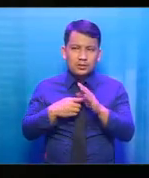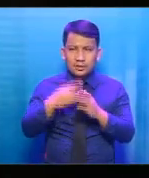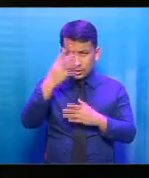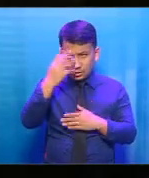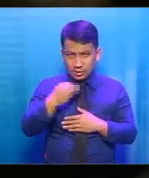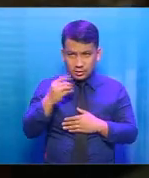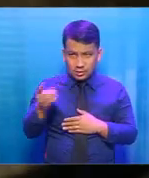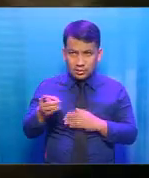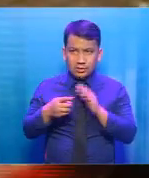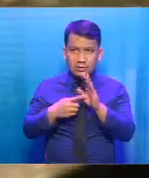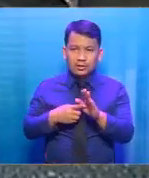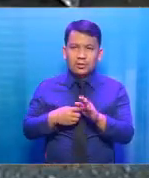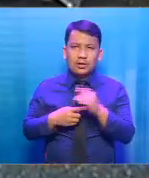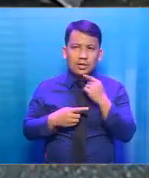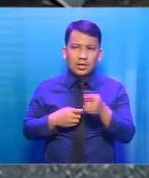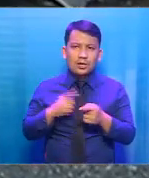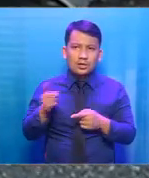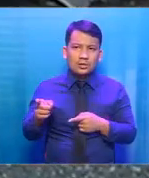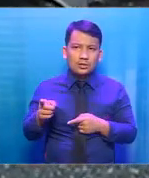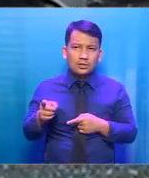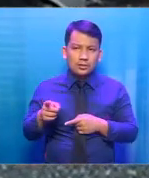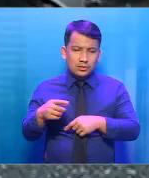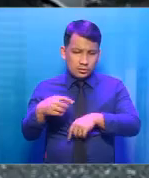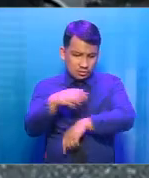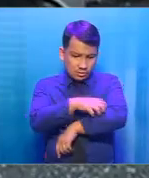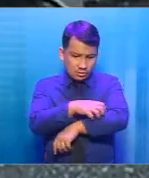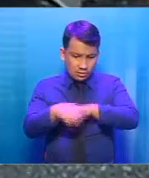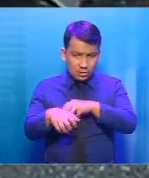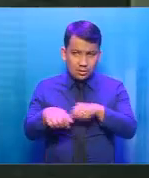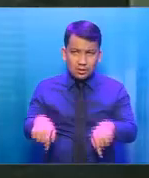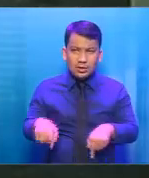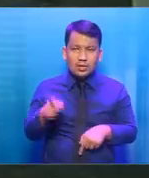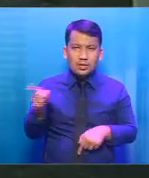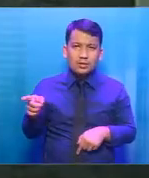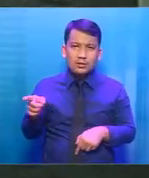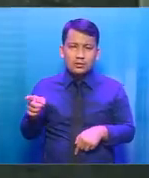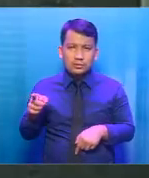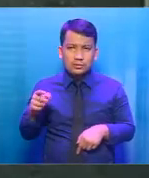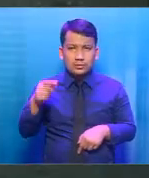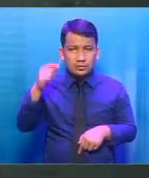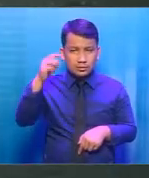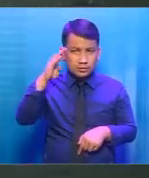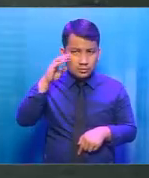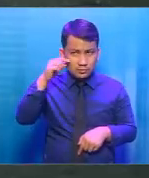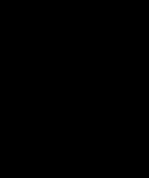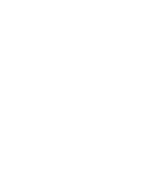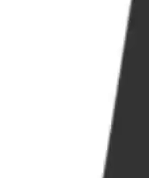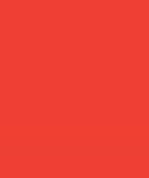nakatulog siya habang nagmamaneho. Pasa sa braso at binti ang inabot ni Quezon.